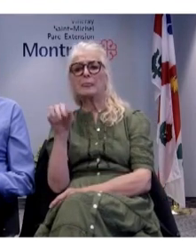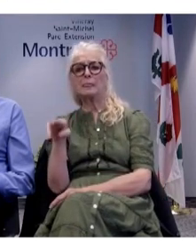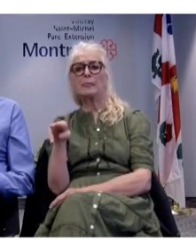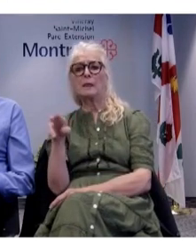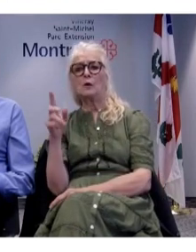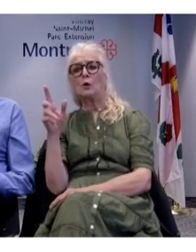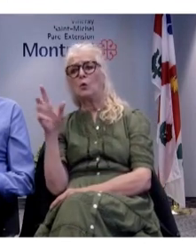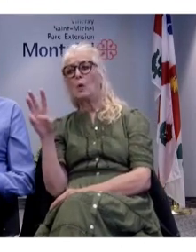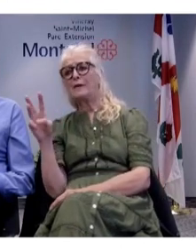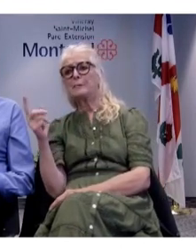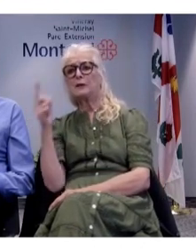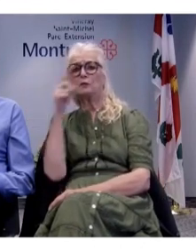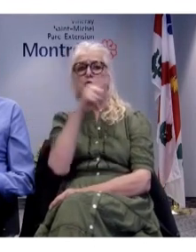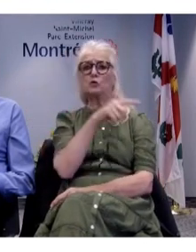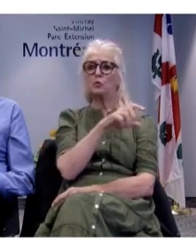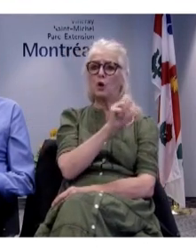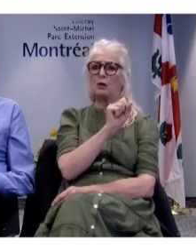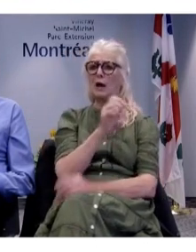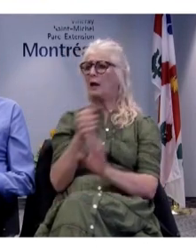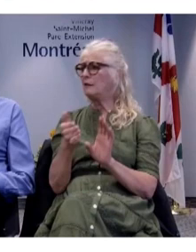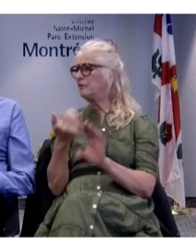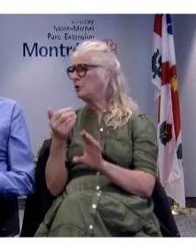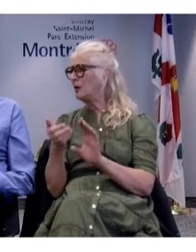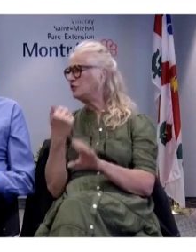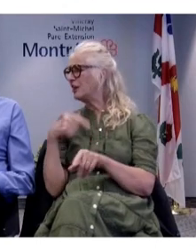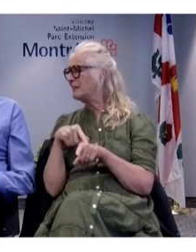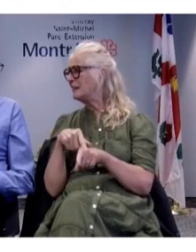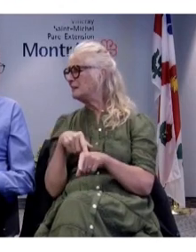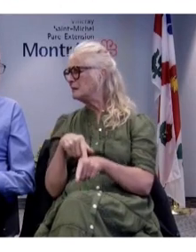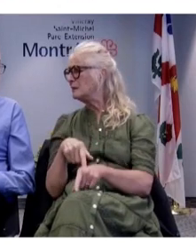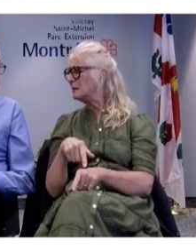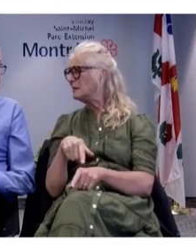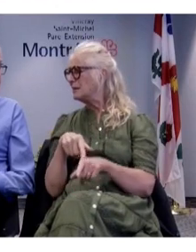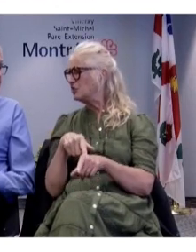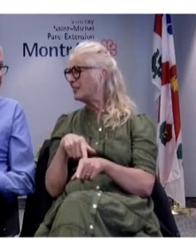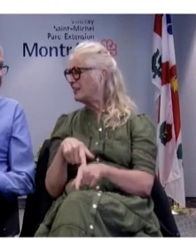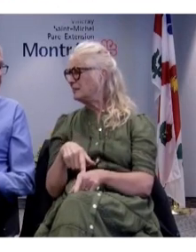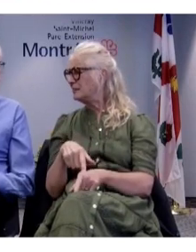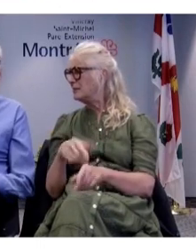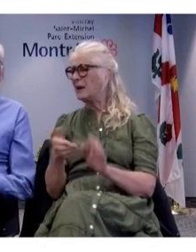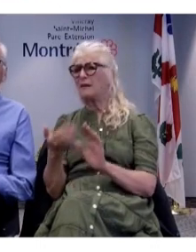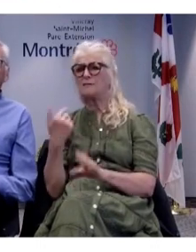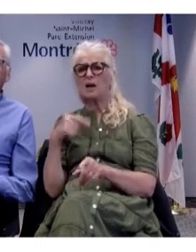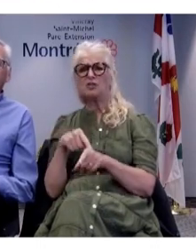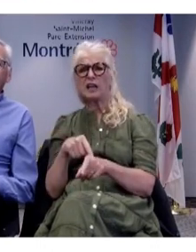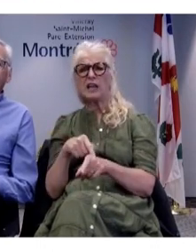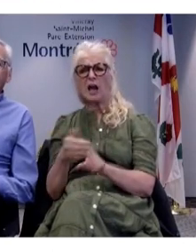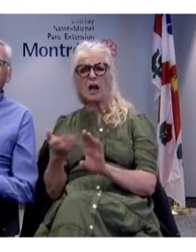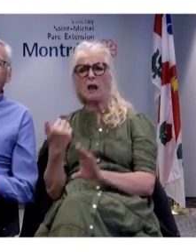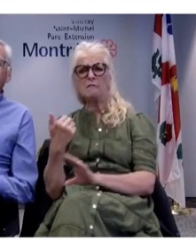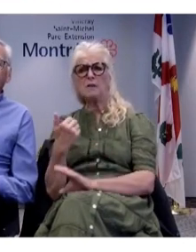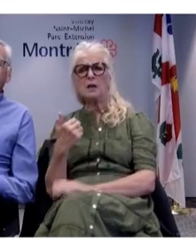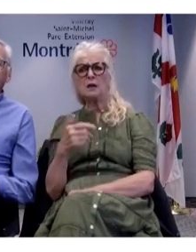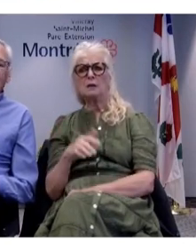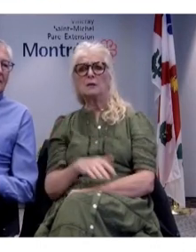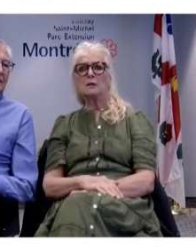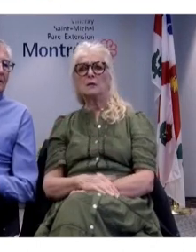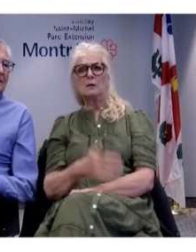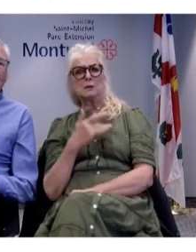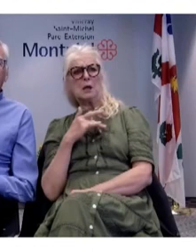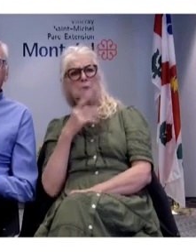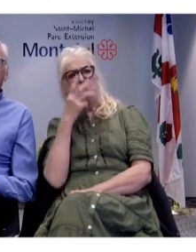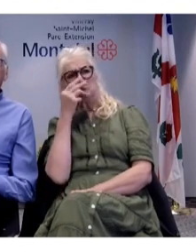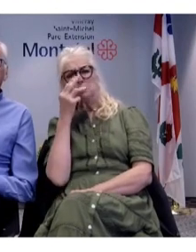alors bon c'est arrivé le 4 juillet au soir qu'on a eu le conseil de ville et puis je trouve la coïncidence bizarre